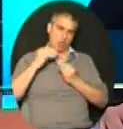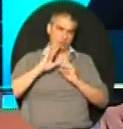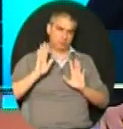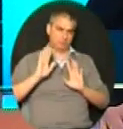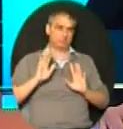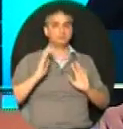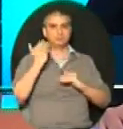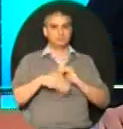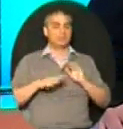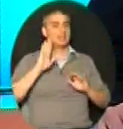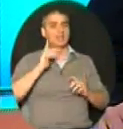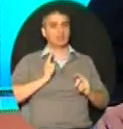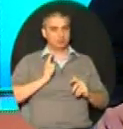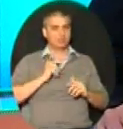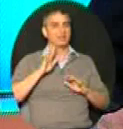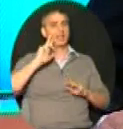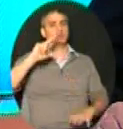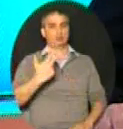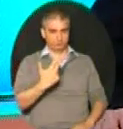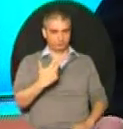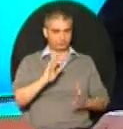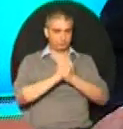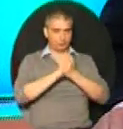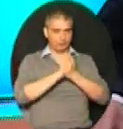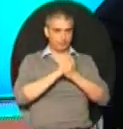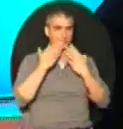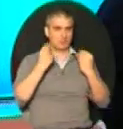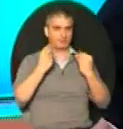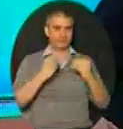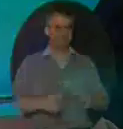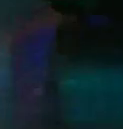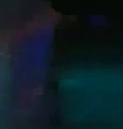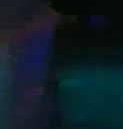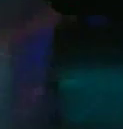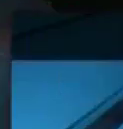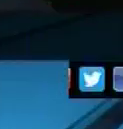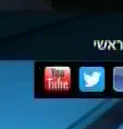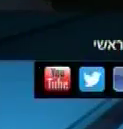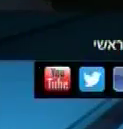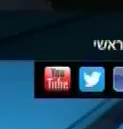עיניים. עד כאן קריאה אישית, עד כאן קריאה שלישית, שלום שלום, תודה.